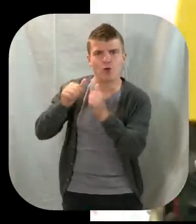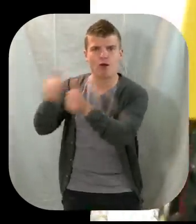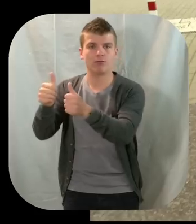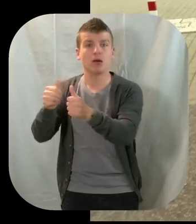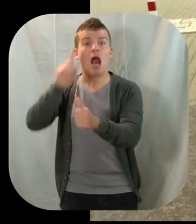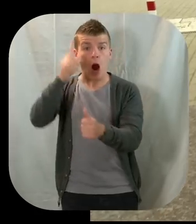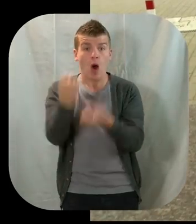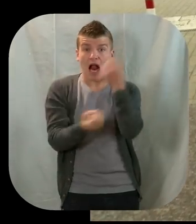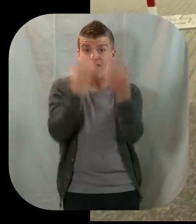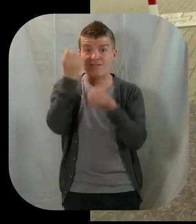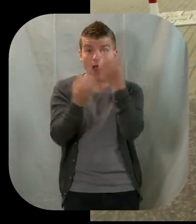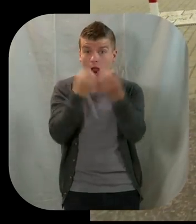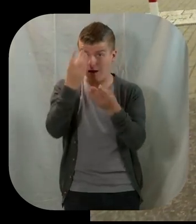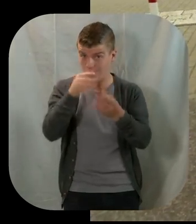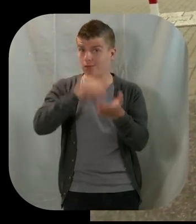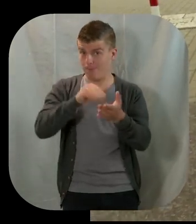Kraftwerk haben die an Bord.